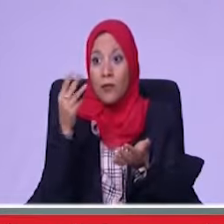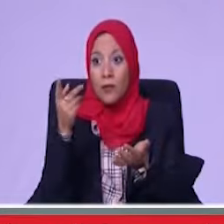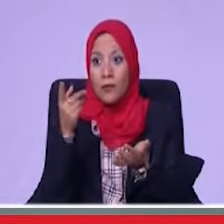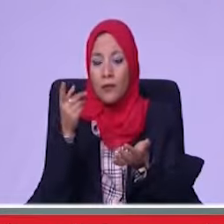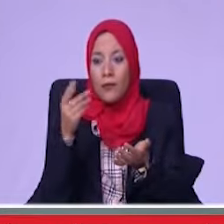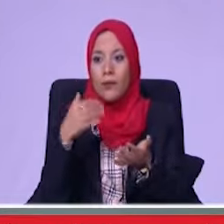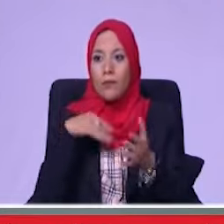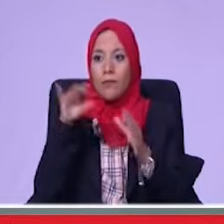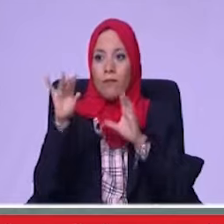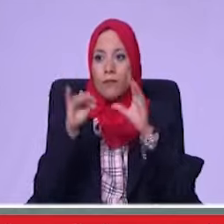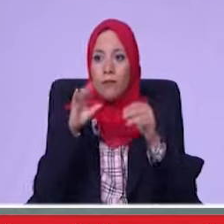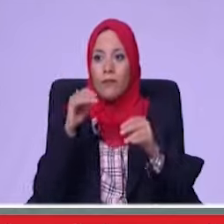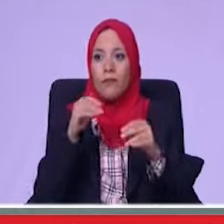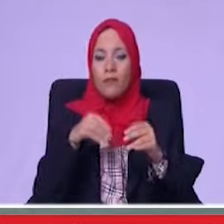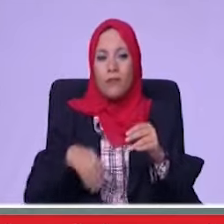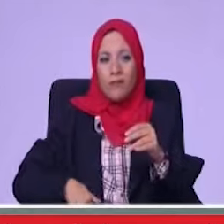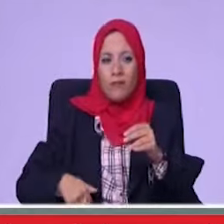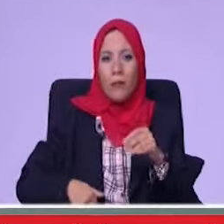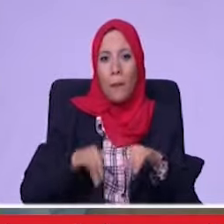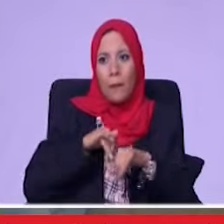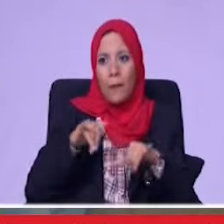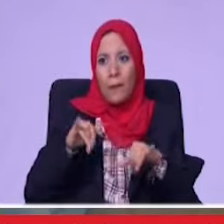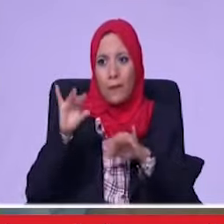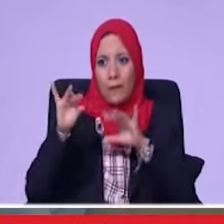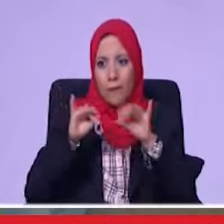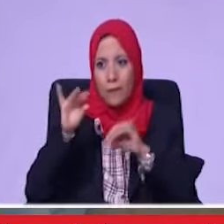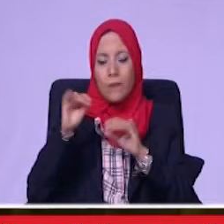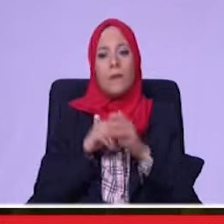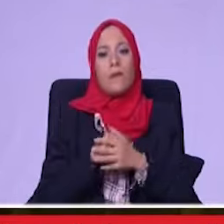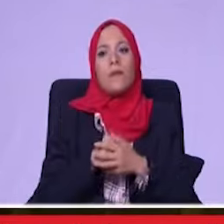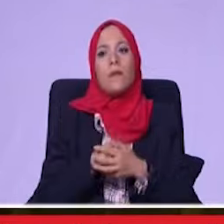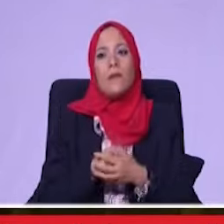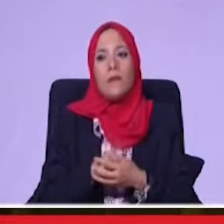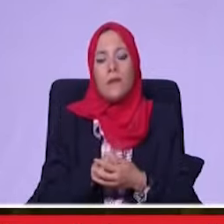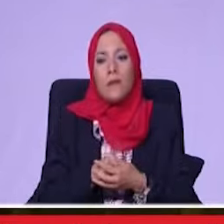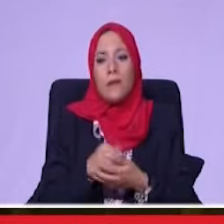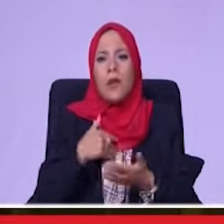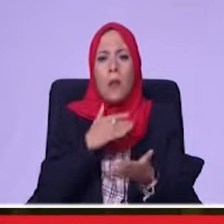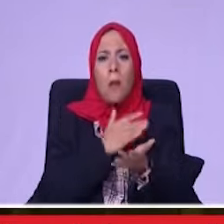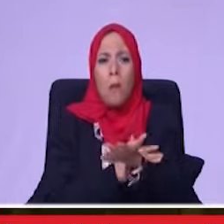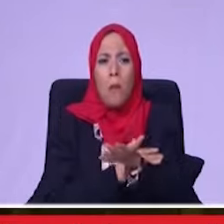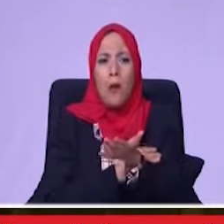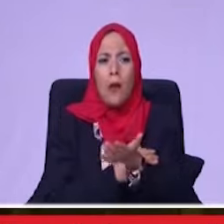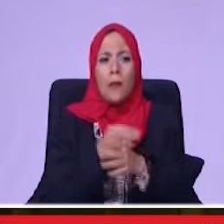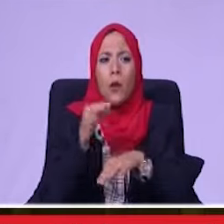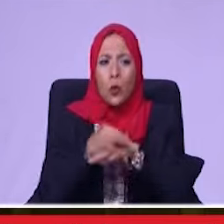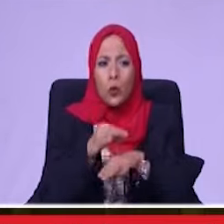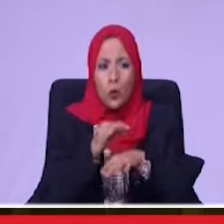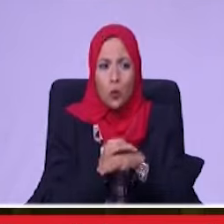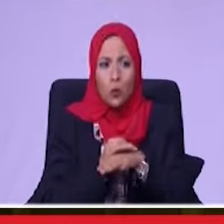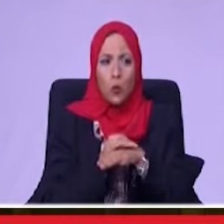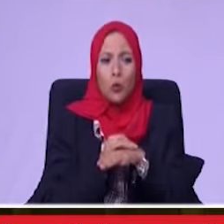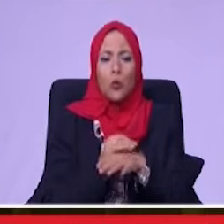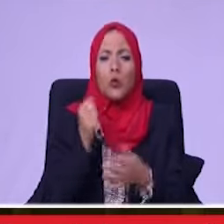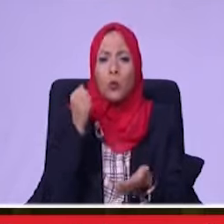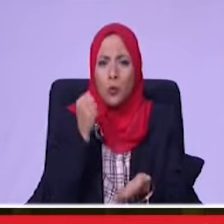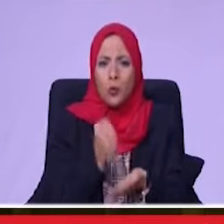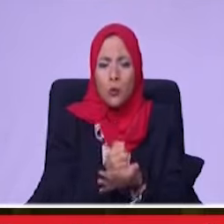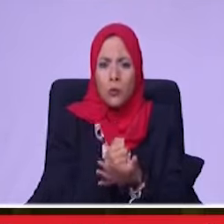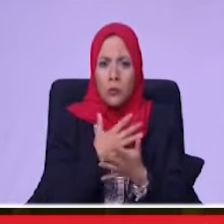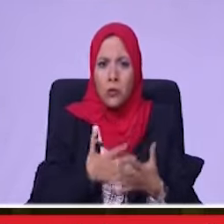استئصال طحان. استوصل منه الطحان. انا معايا تقرير طبي من اداره الشؤون الصحيه